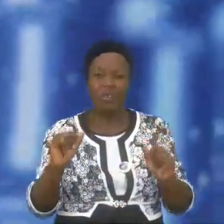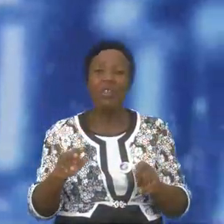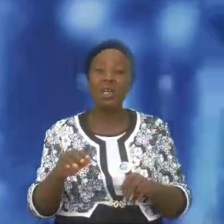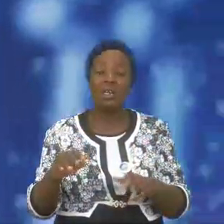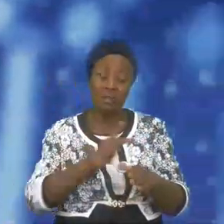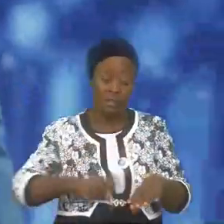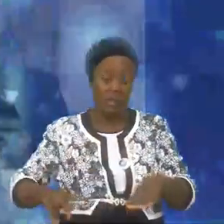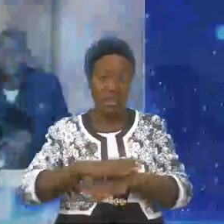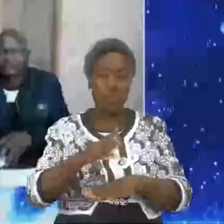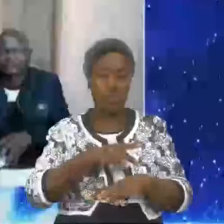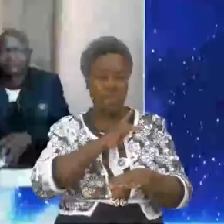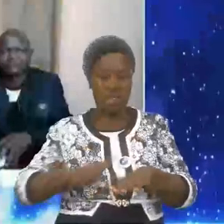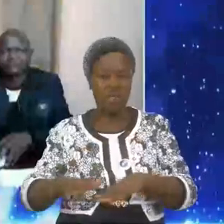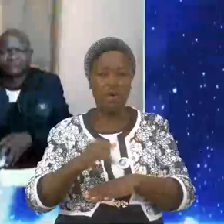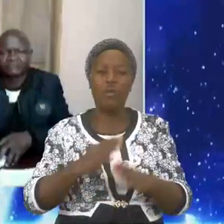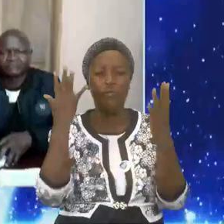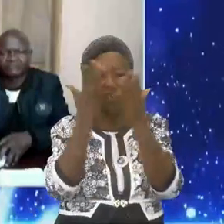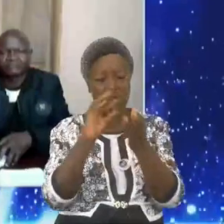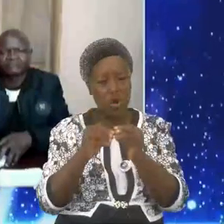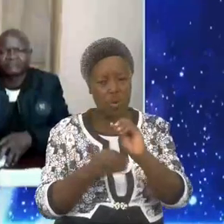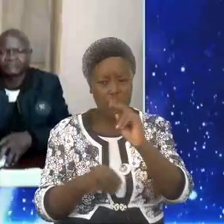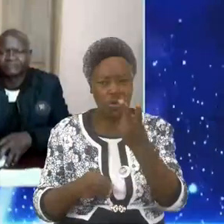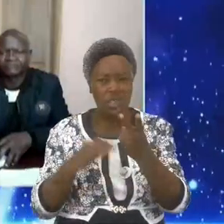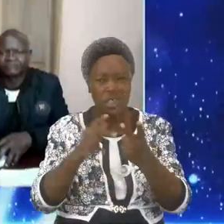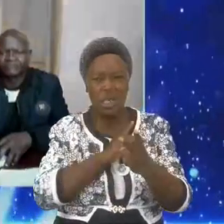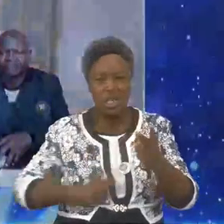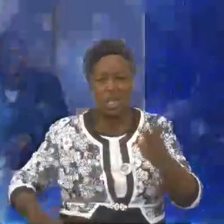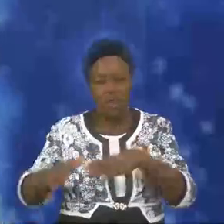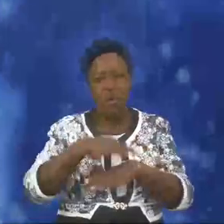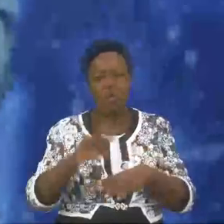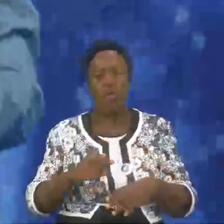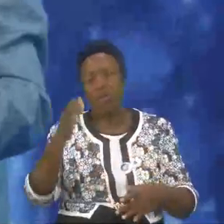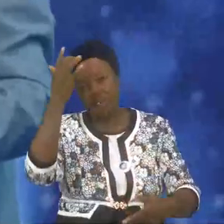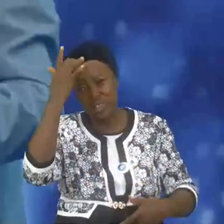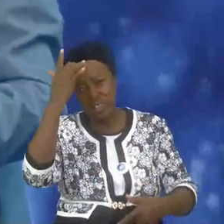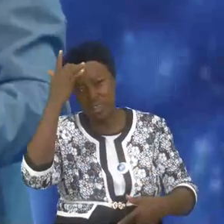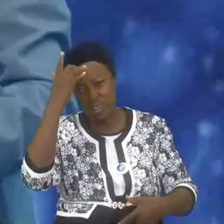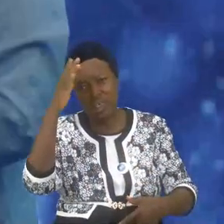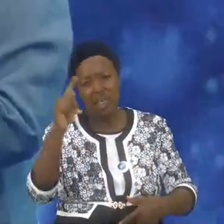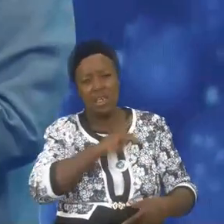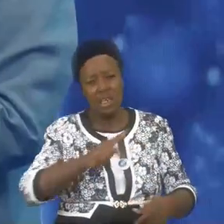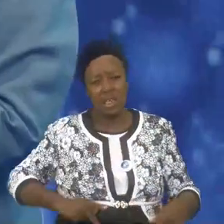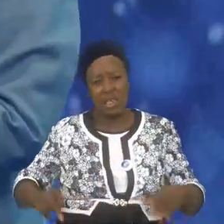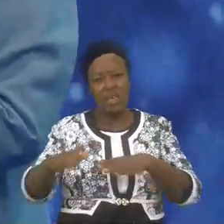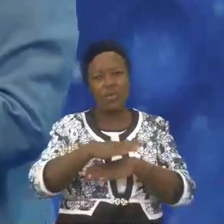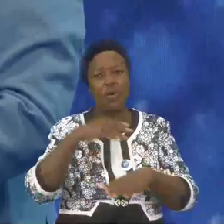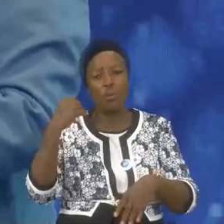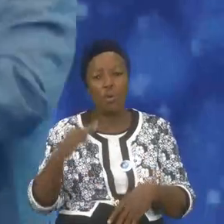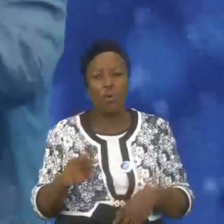ténèbres. Deuxièmement, le royaume des maladies, les